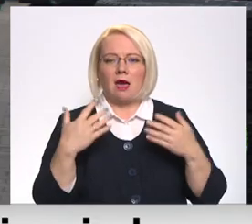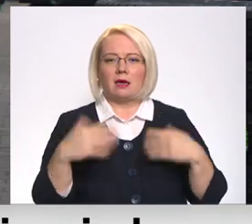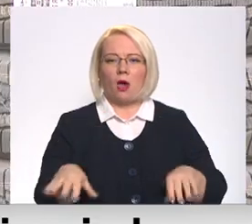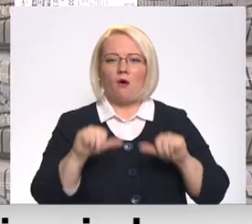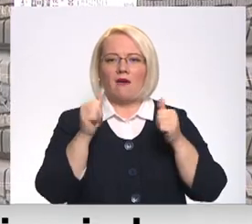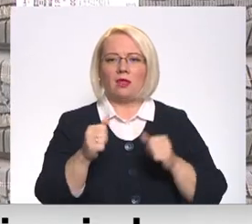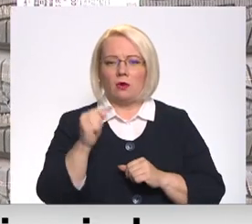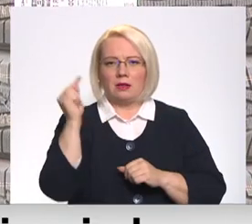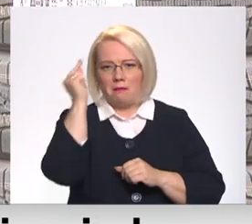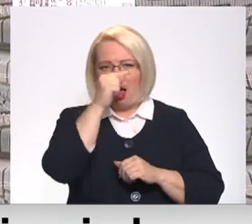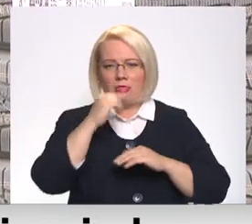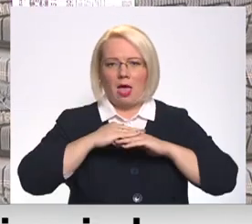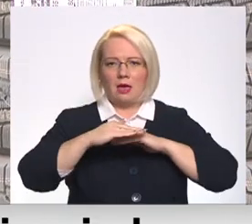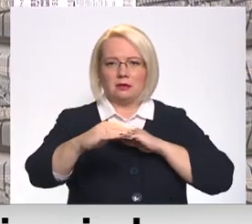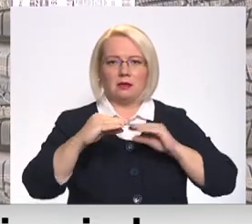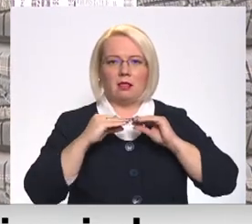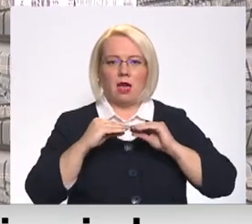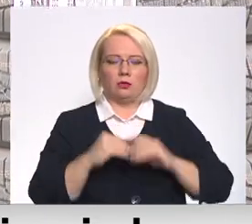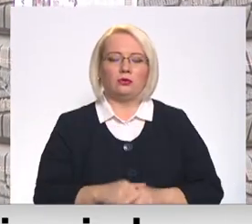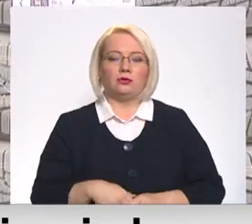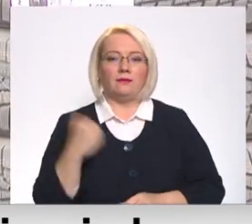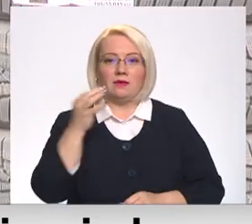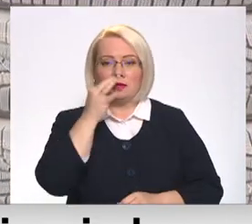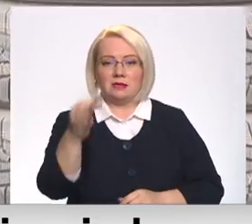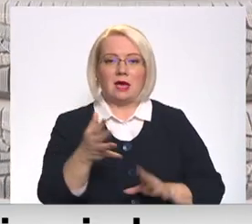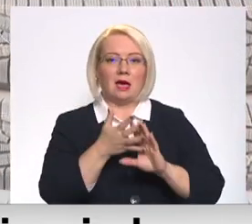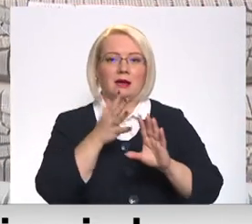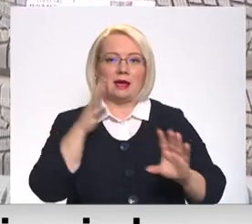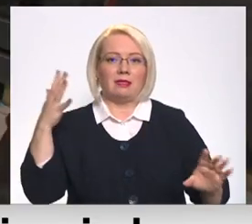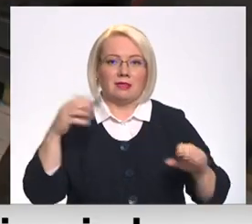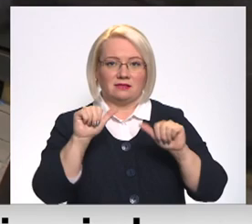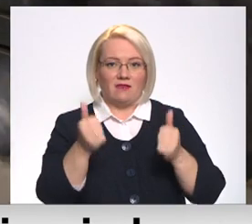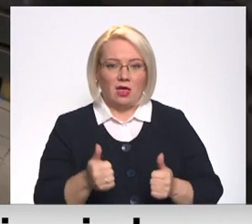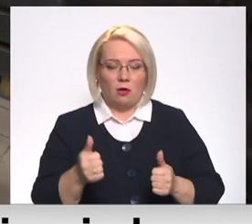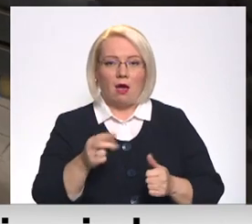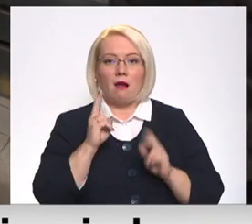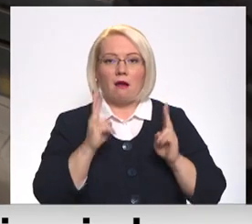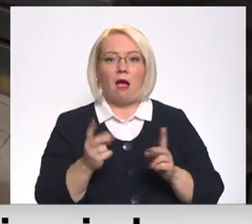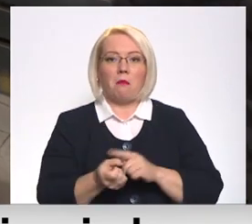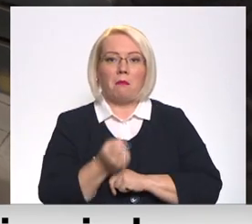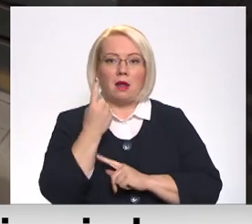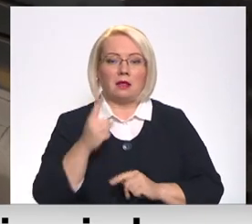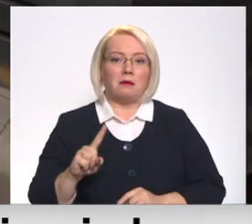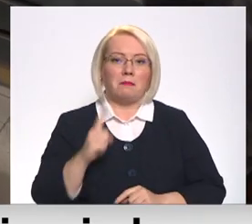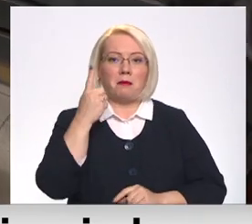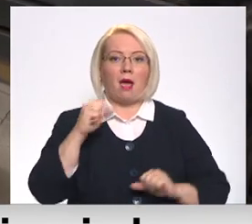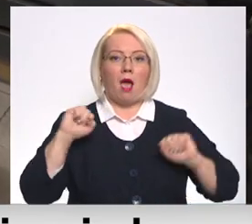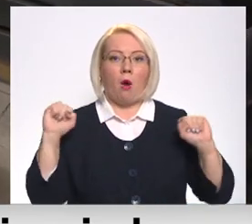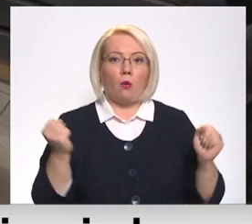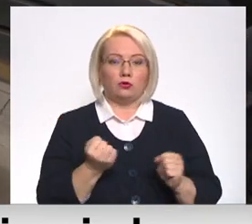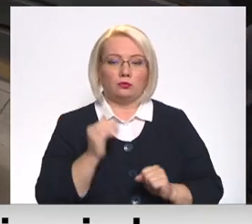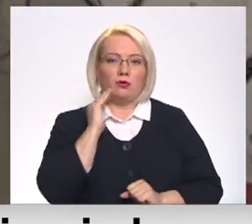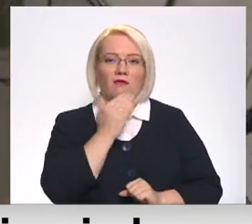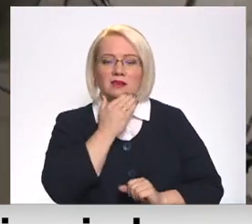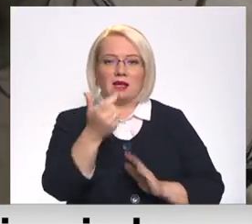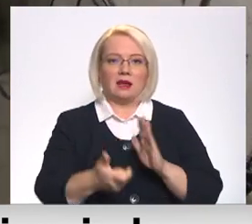te melnais aplidojums. Rindas pamazām sāk veidoties, tiklīdz kā parādīsies pirmais augstums, kad jau vasaras riepas